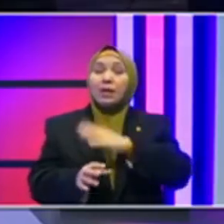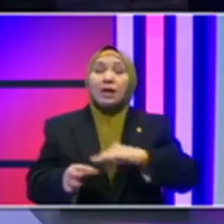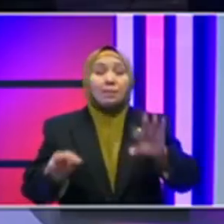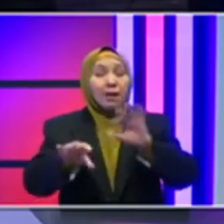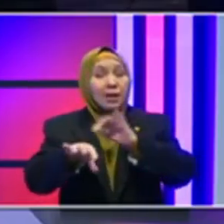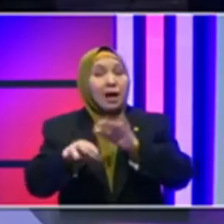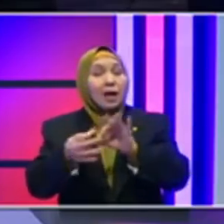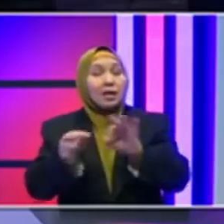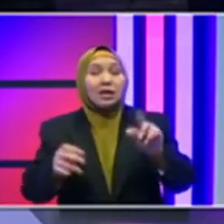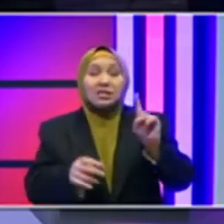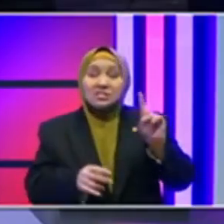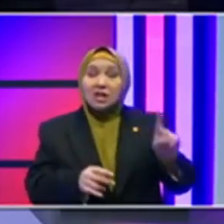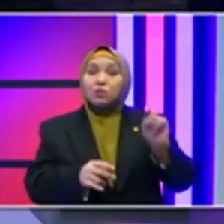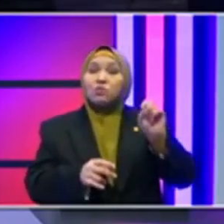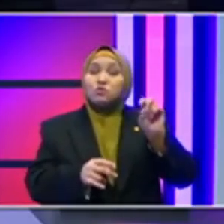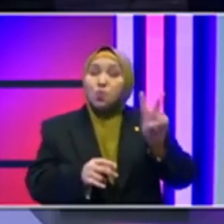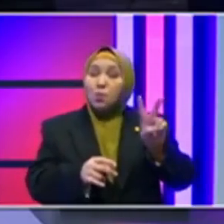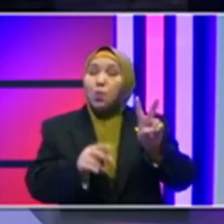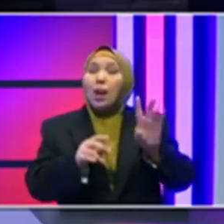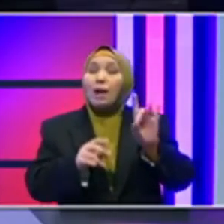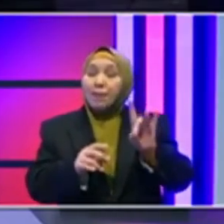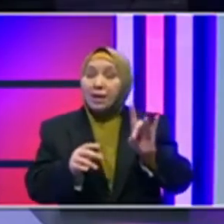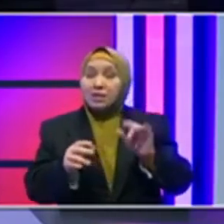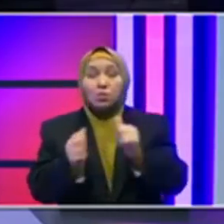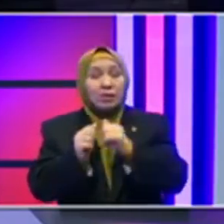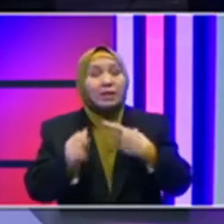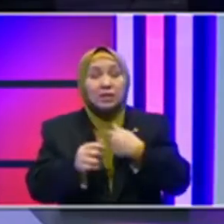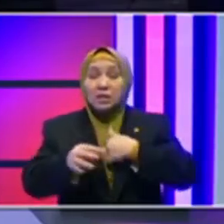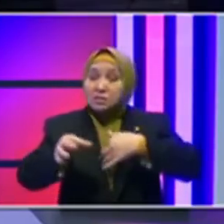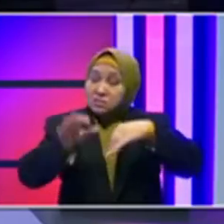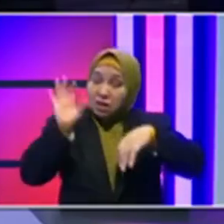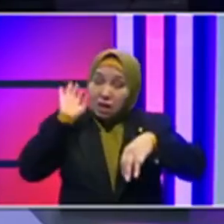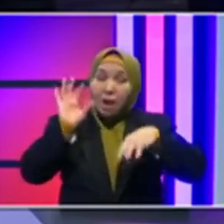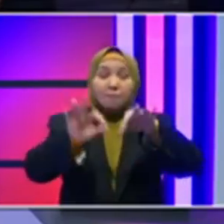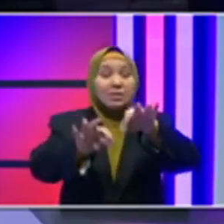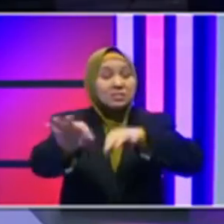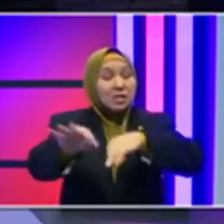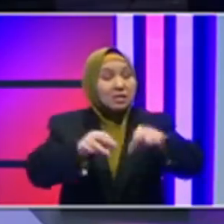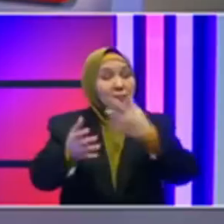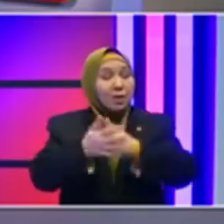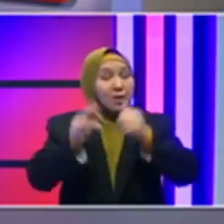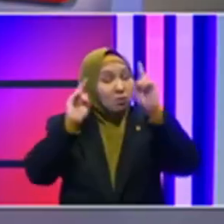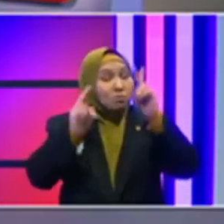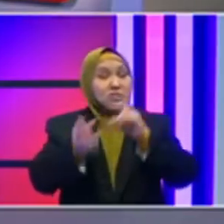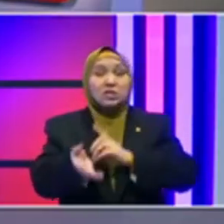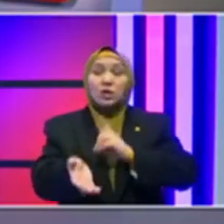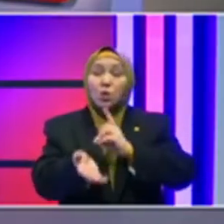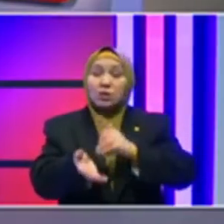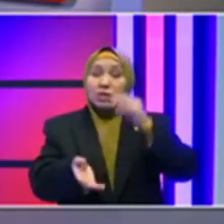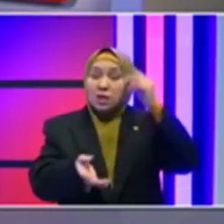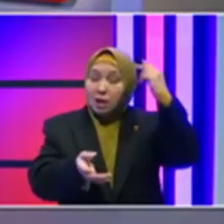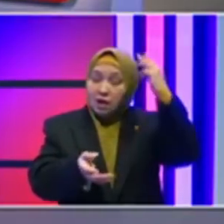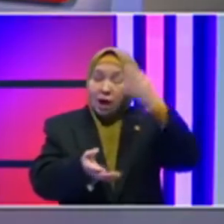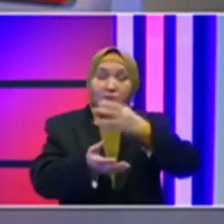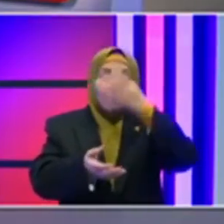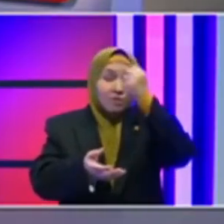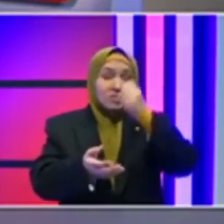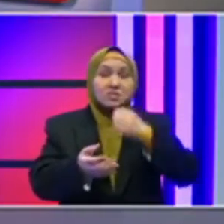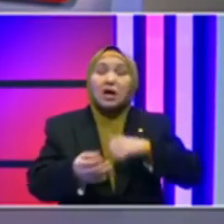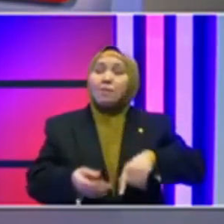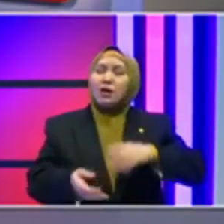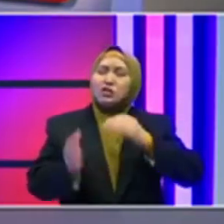ayat 128 Mari sama-sama kita dengar penjelasan daripada Vario Insya Allah Alhamdulillah